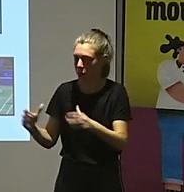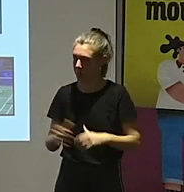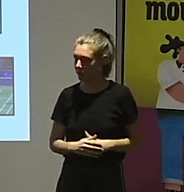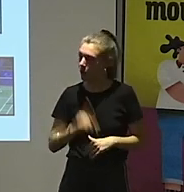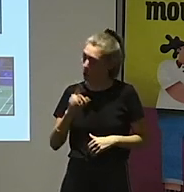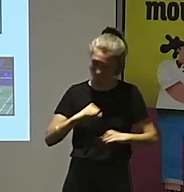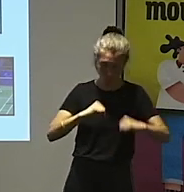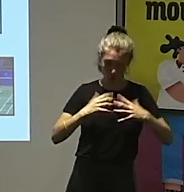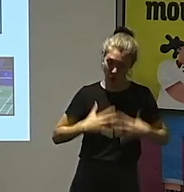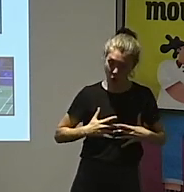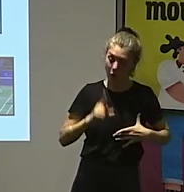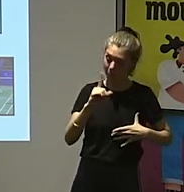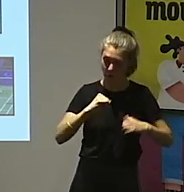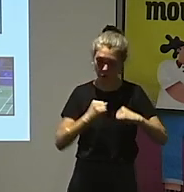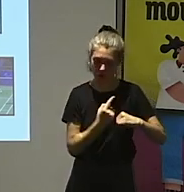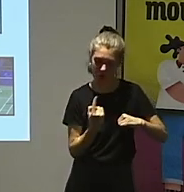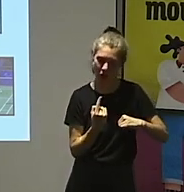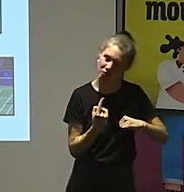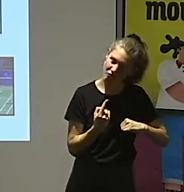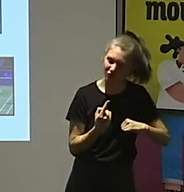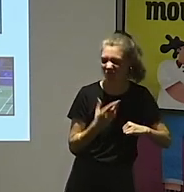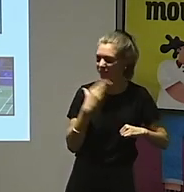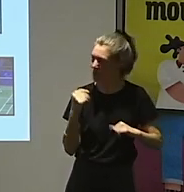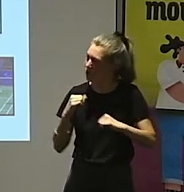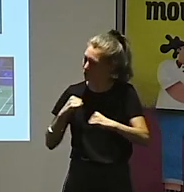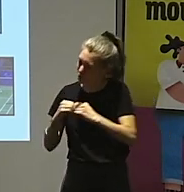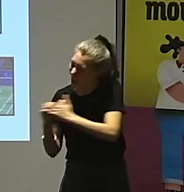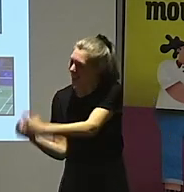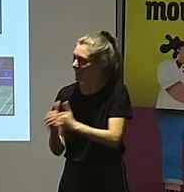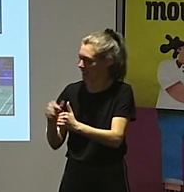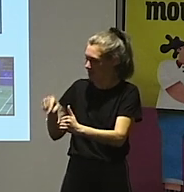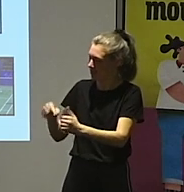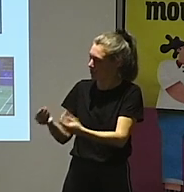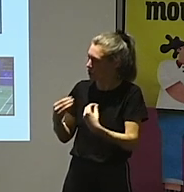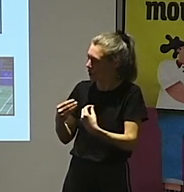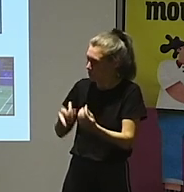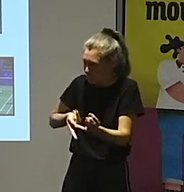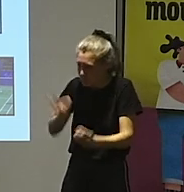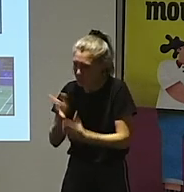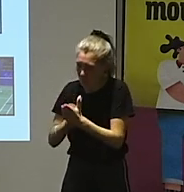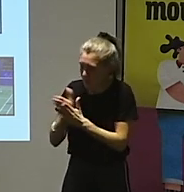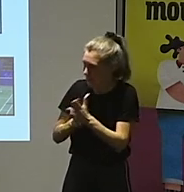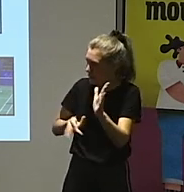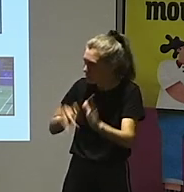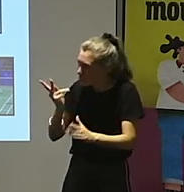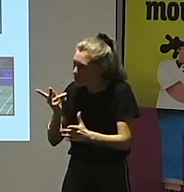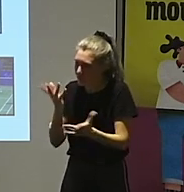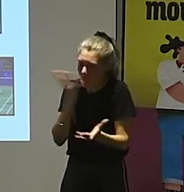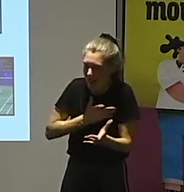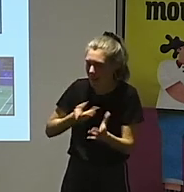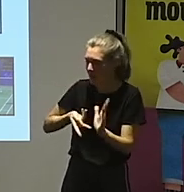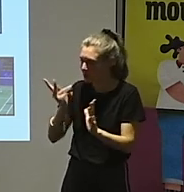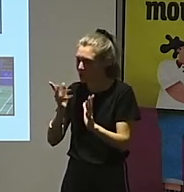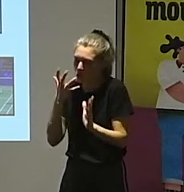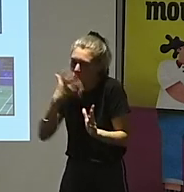l'activité physique, mais le mouvement avant tout, il est d'aller vers l'autre, et c'est ce qui nous amène à faire plus d'activité physique, et bien de rencontrer quelqu'un,